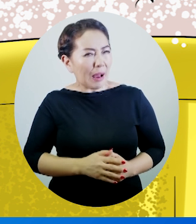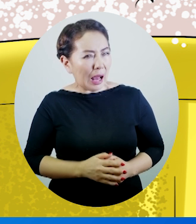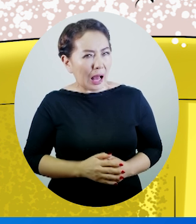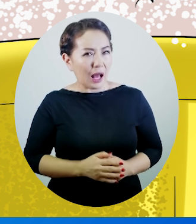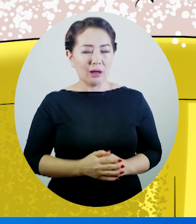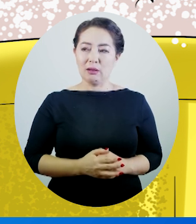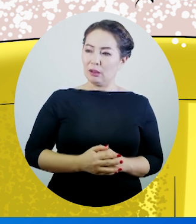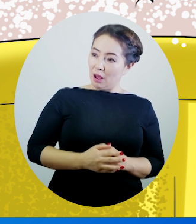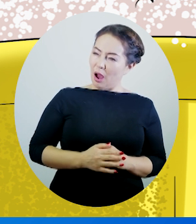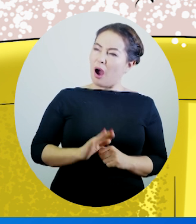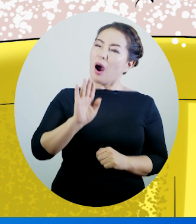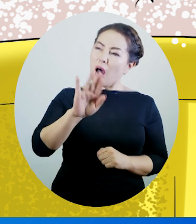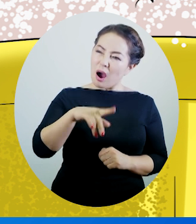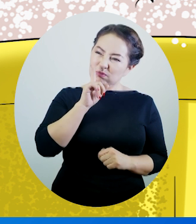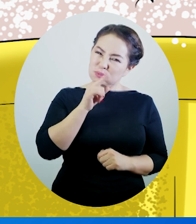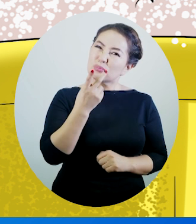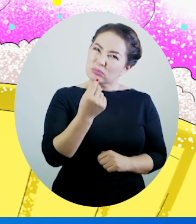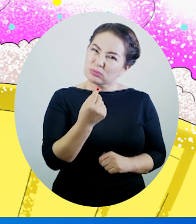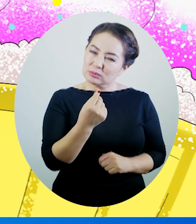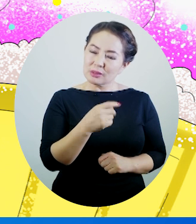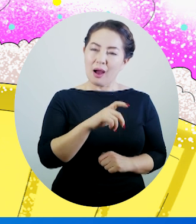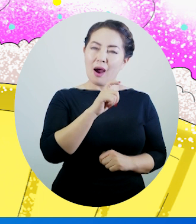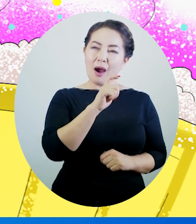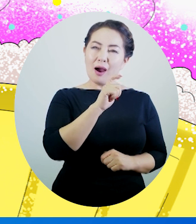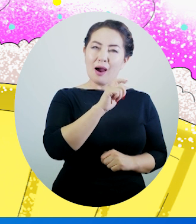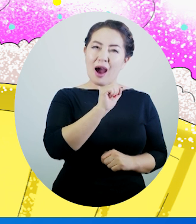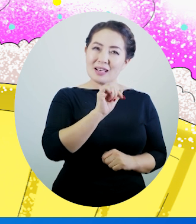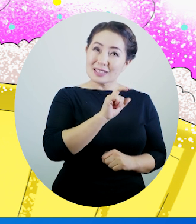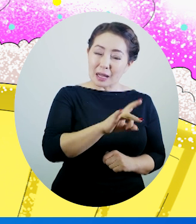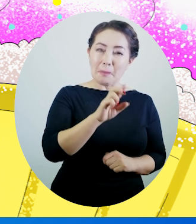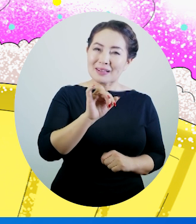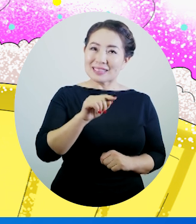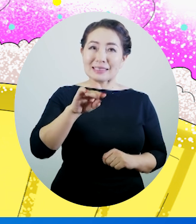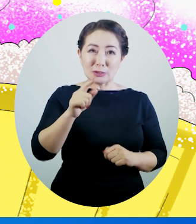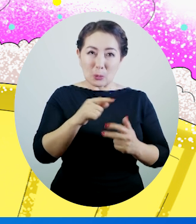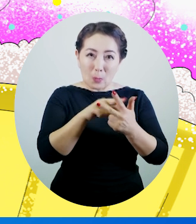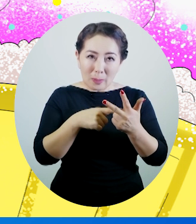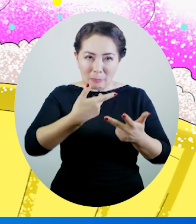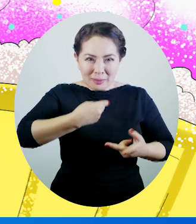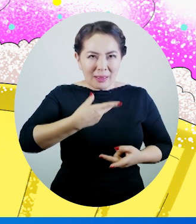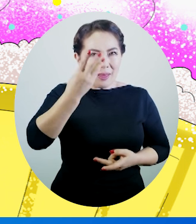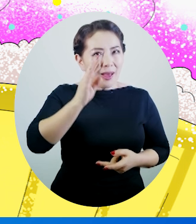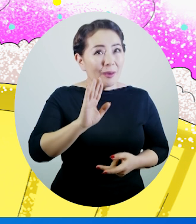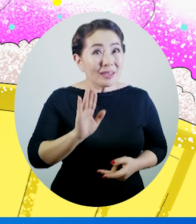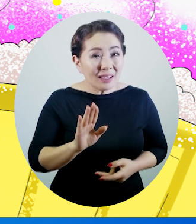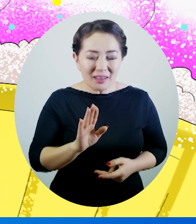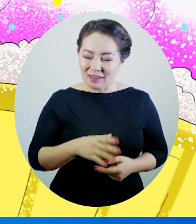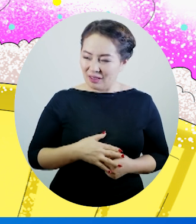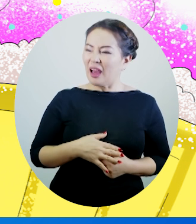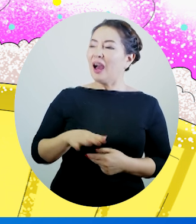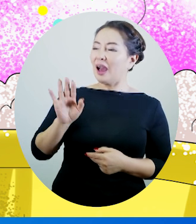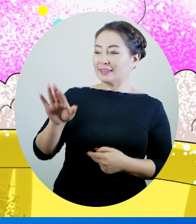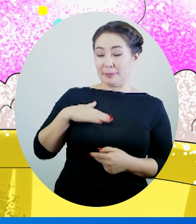хүмүүстэй шууд итгэж болохгүй болов уу гэж бодож байна. Нэрээ тийм шүү. Хазар базар тазар гурав дээр яг балрангаа